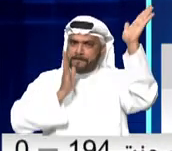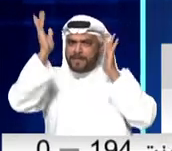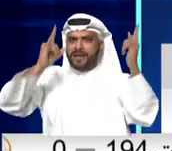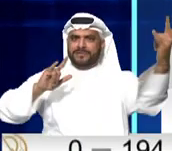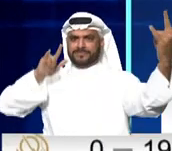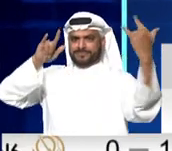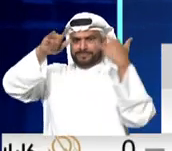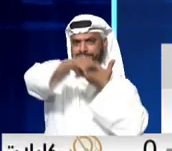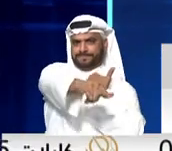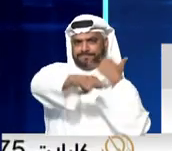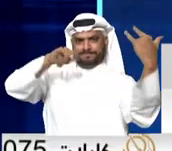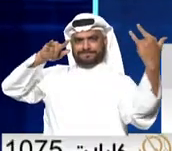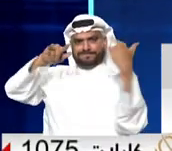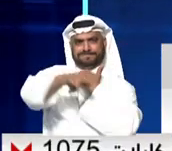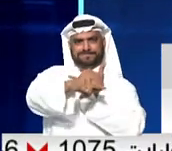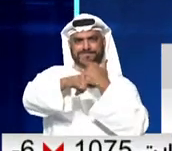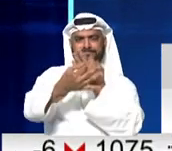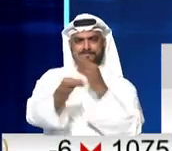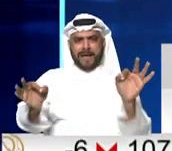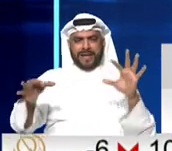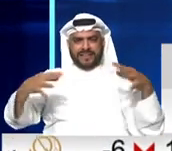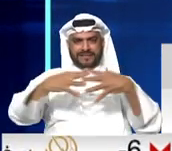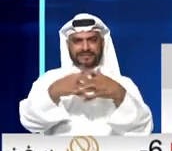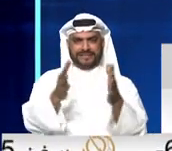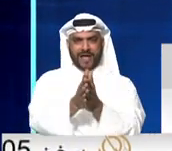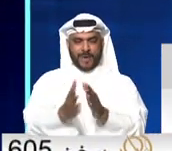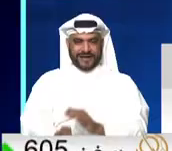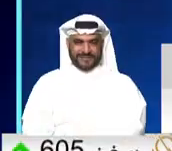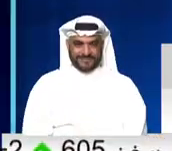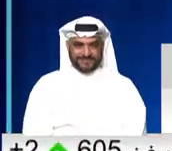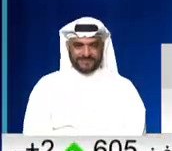الشركه للتوسع في شرق اسيا